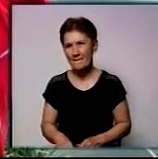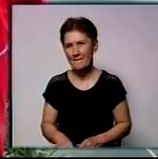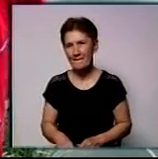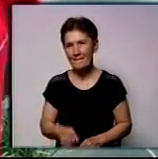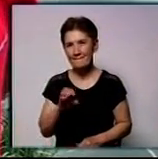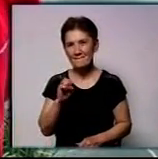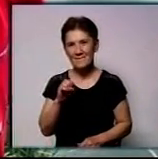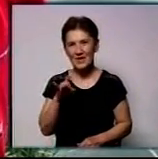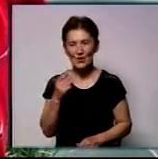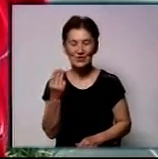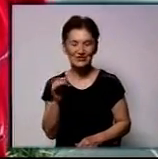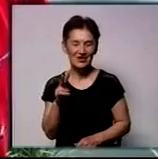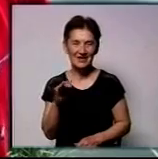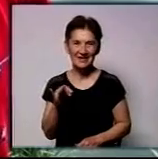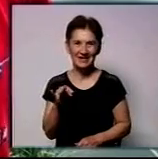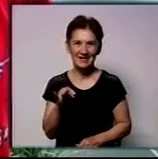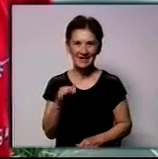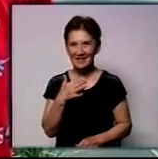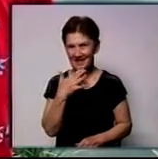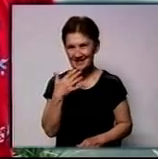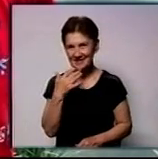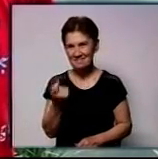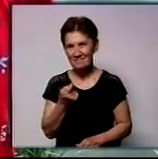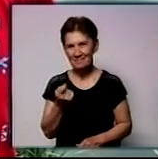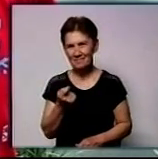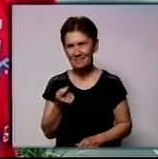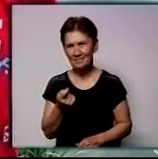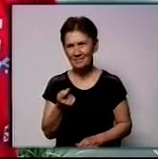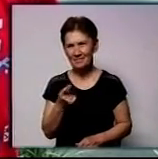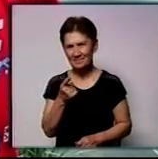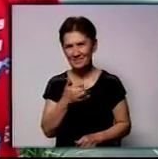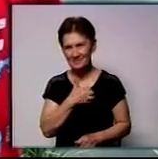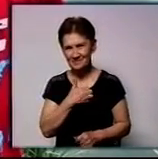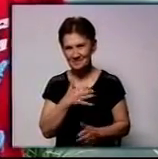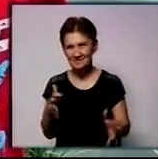йоршики і та інша мілка риба. Готувався на одну рибу,